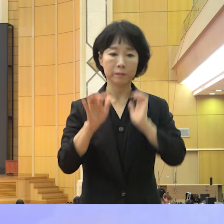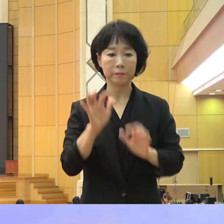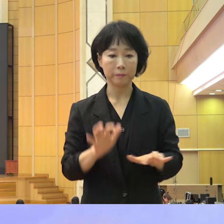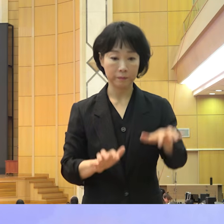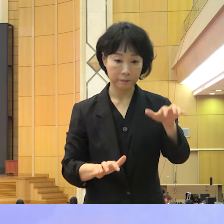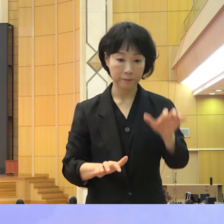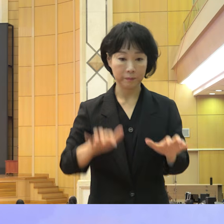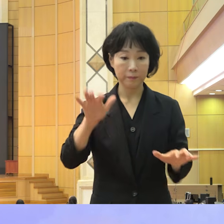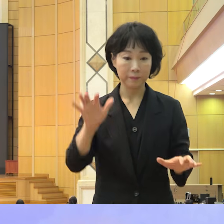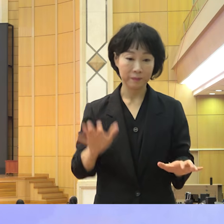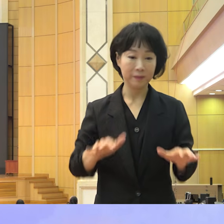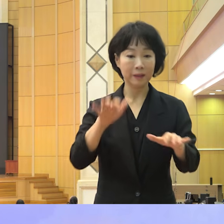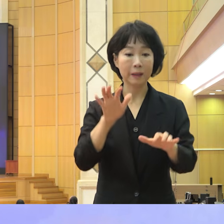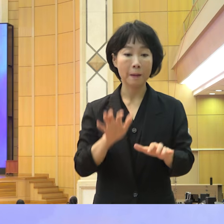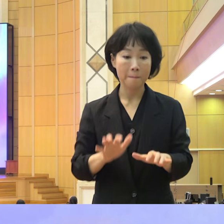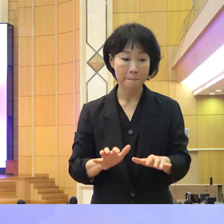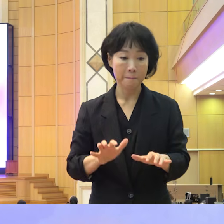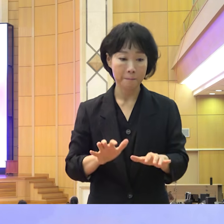마음에